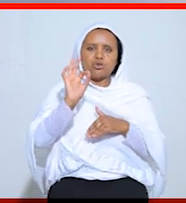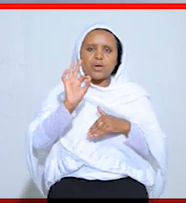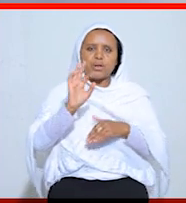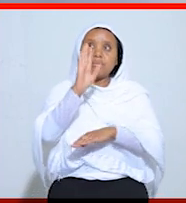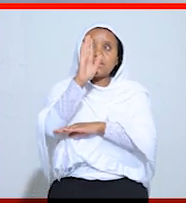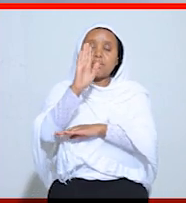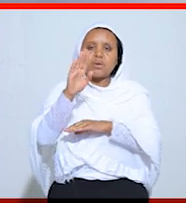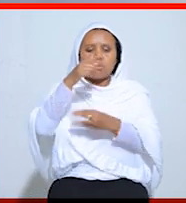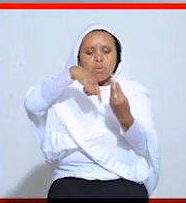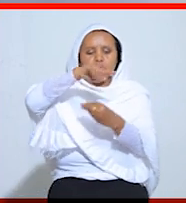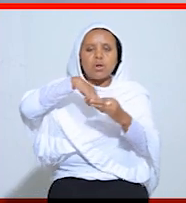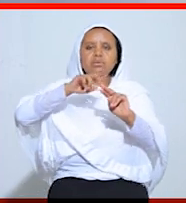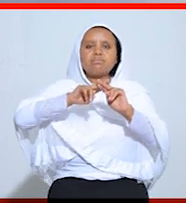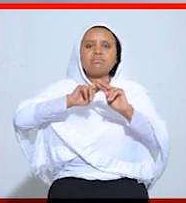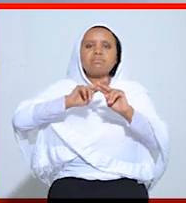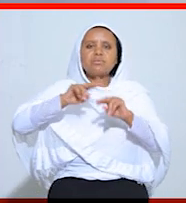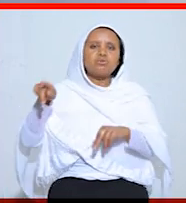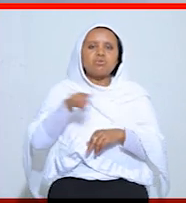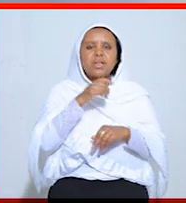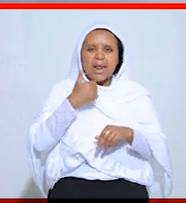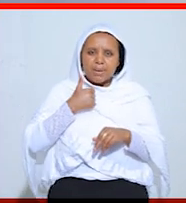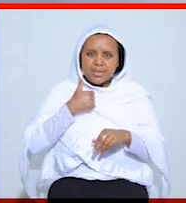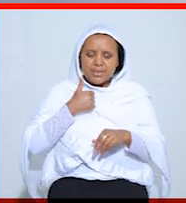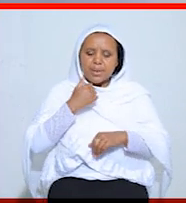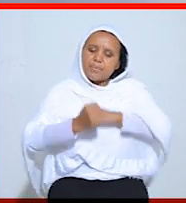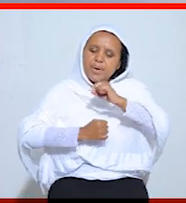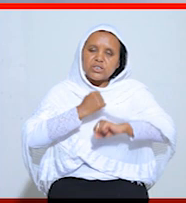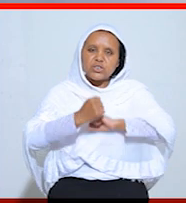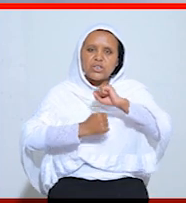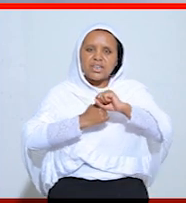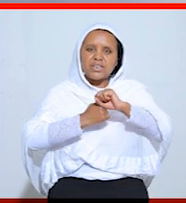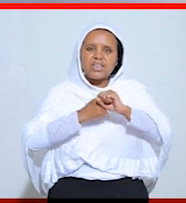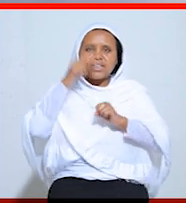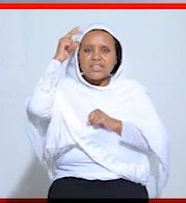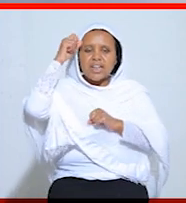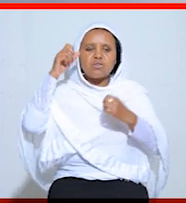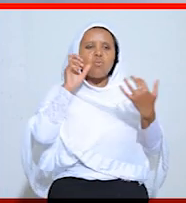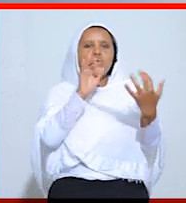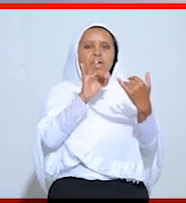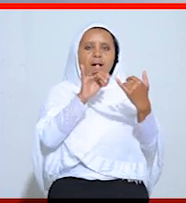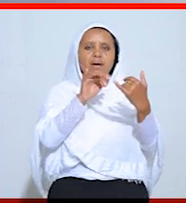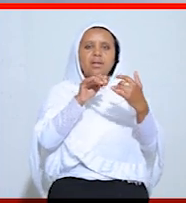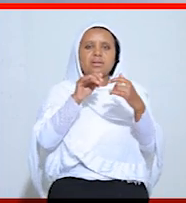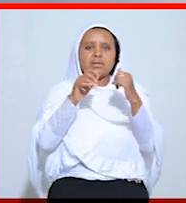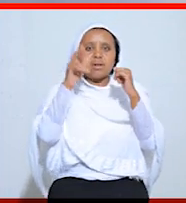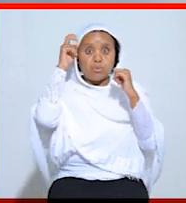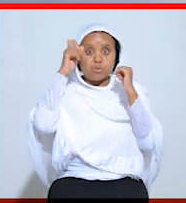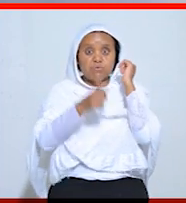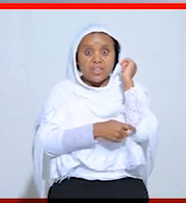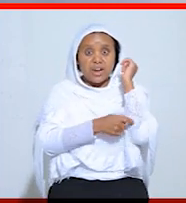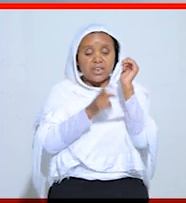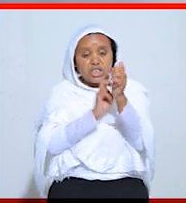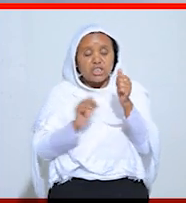እንዲገኝ፣ የእግዚአብሔር መልአክ በሱሪያችን እንዲሰፍር፣ ያለብንን የሚያስጨንቀንን የሰይጣንን ውጊያ የዲያብሎስን